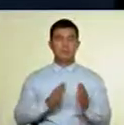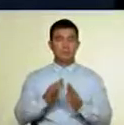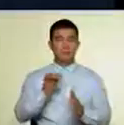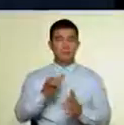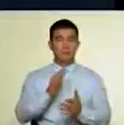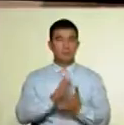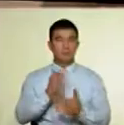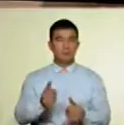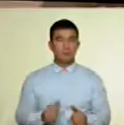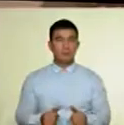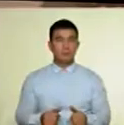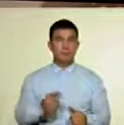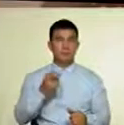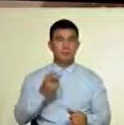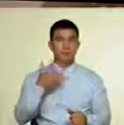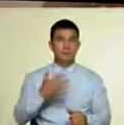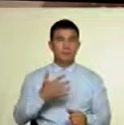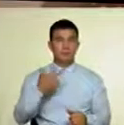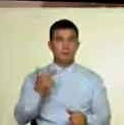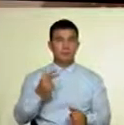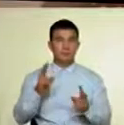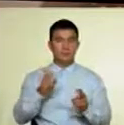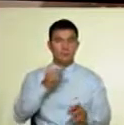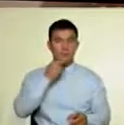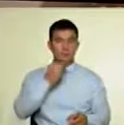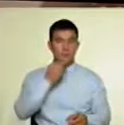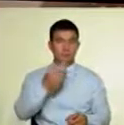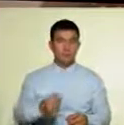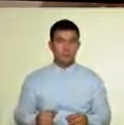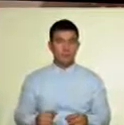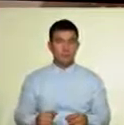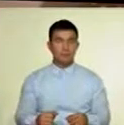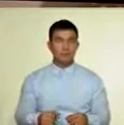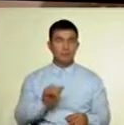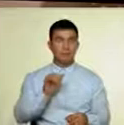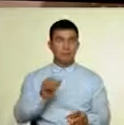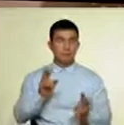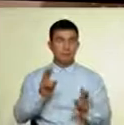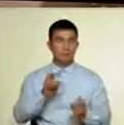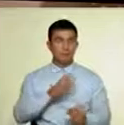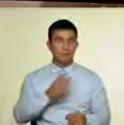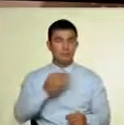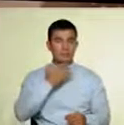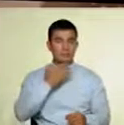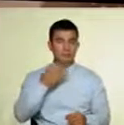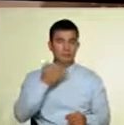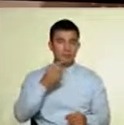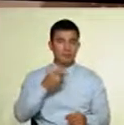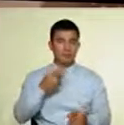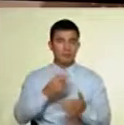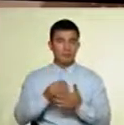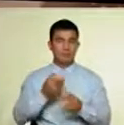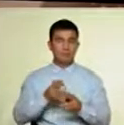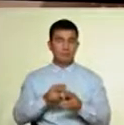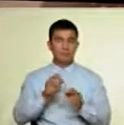darsligimizdagi 253 misolga diqqatingizni qarating. Bu misolda ko'p hadni standart